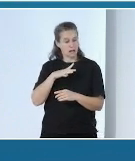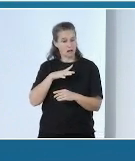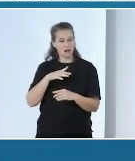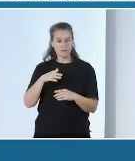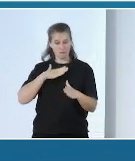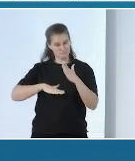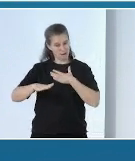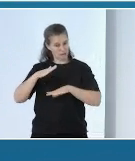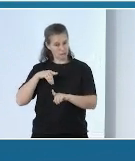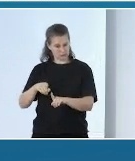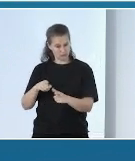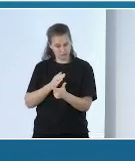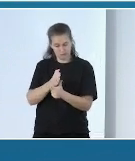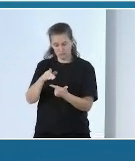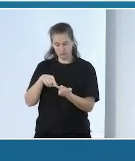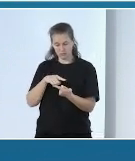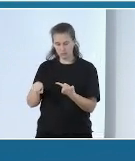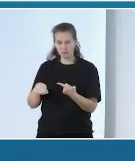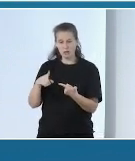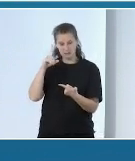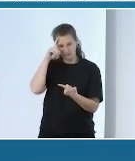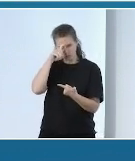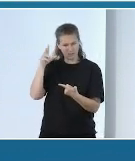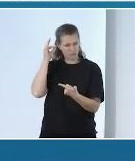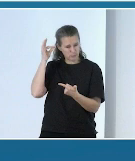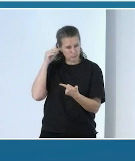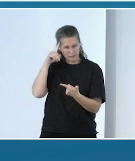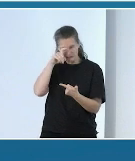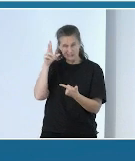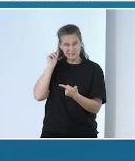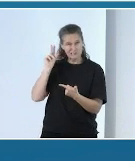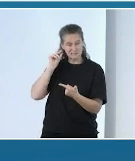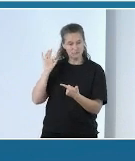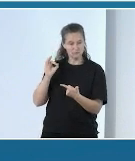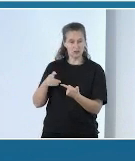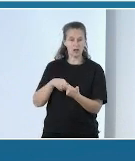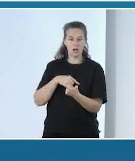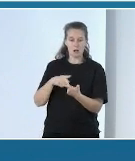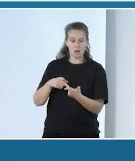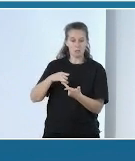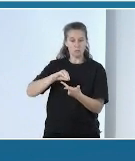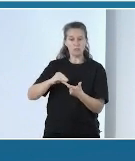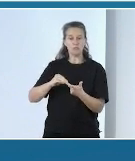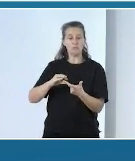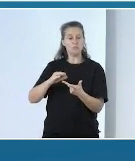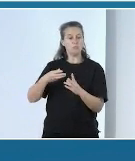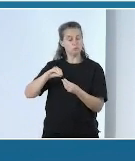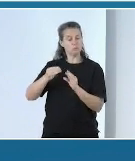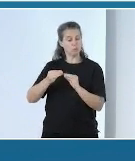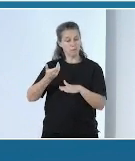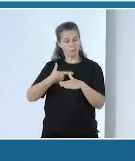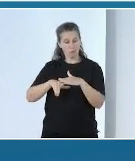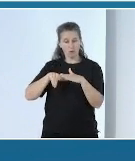cette fatigabilité, du fait des difficultés d'audition et du fait de la problématique